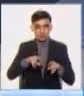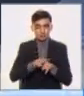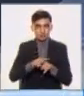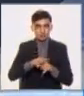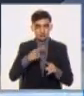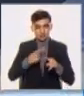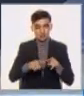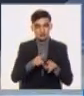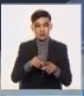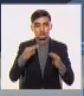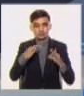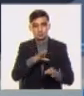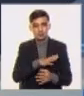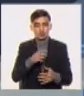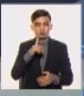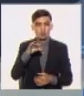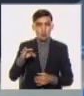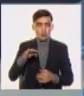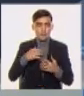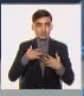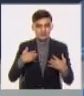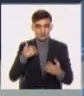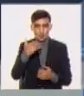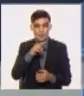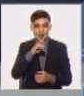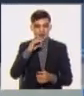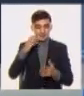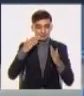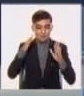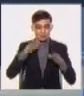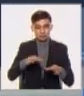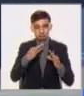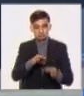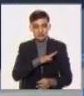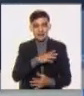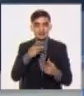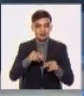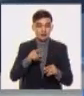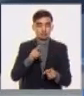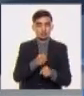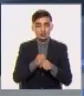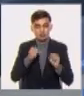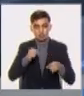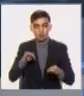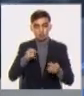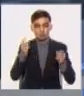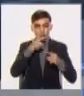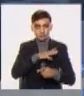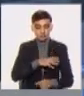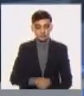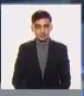даже посещать зоопарки. Что еще можно делать и где, знает моя коллега Наталья Раймана, подготовила